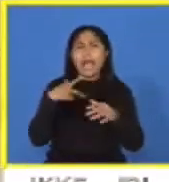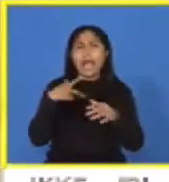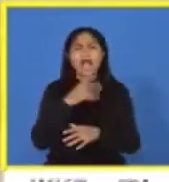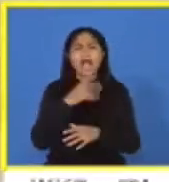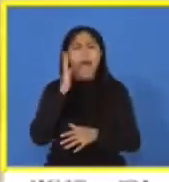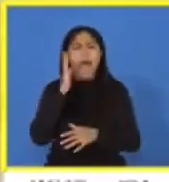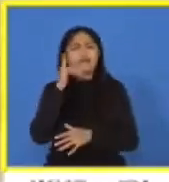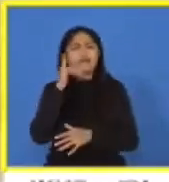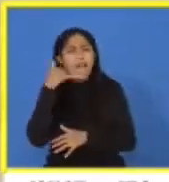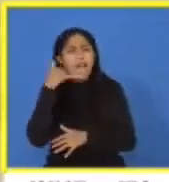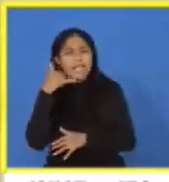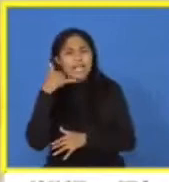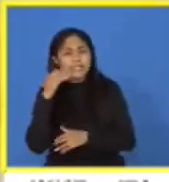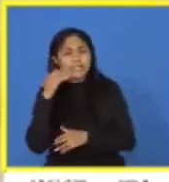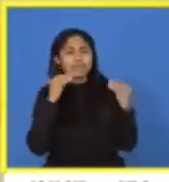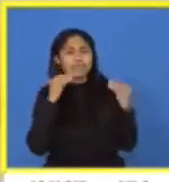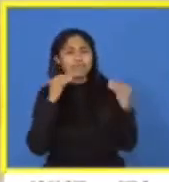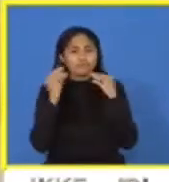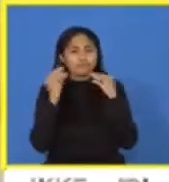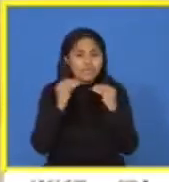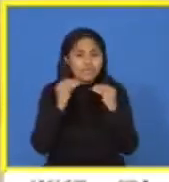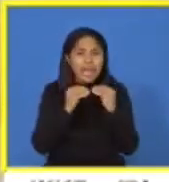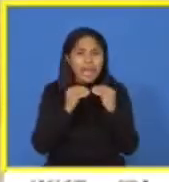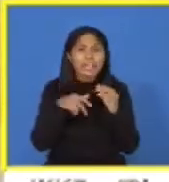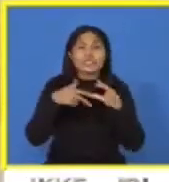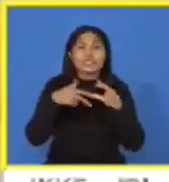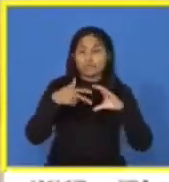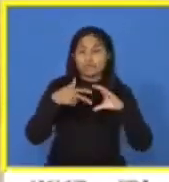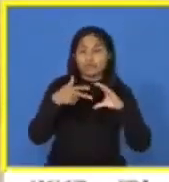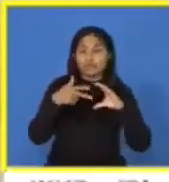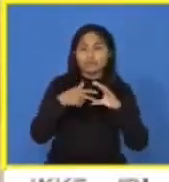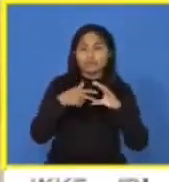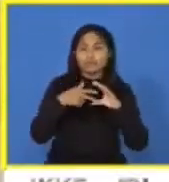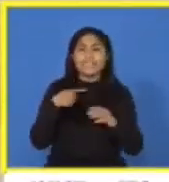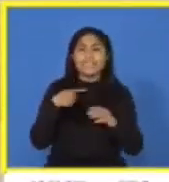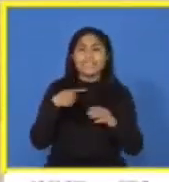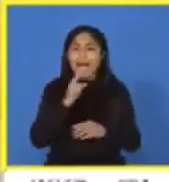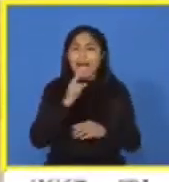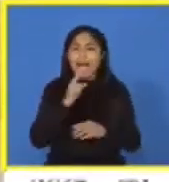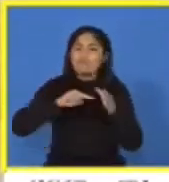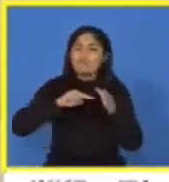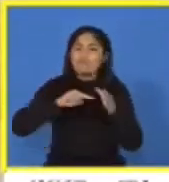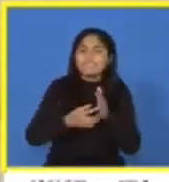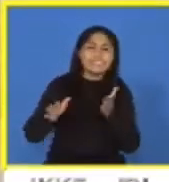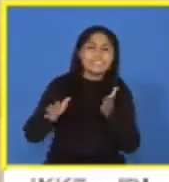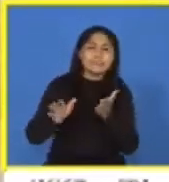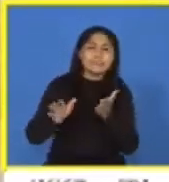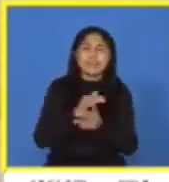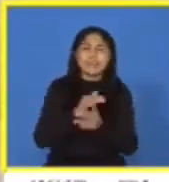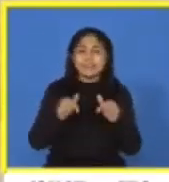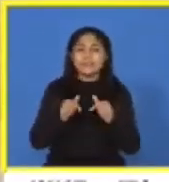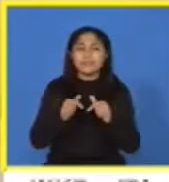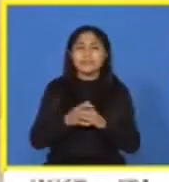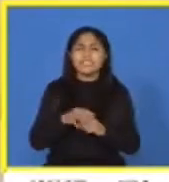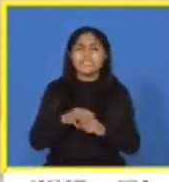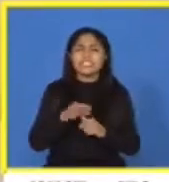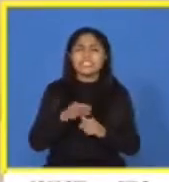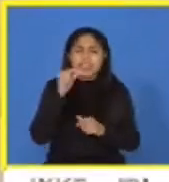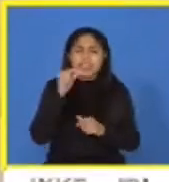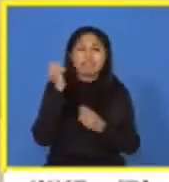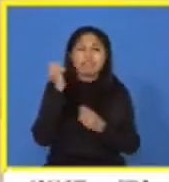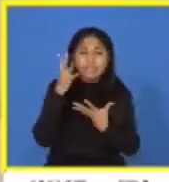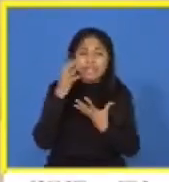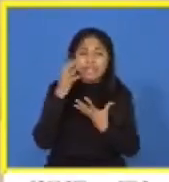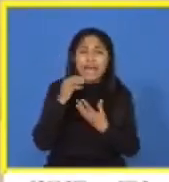Dan saudara, sebelum kita mulai dengan dialog di kesempatan kali ini, sedikit menginformasikan bahwa kegiatan